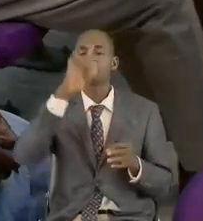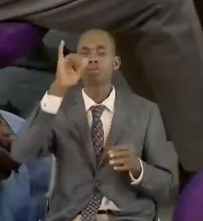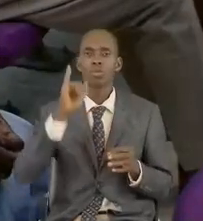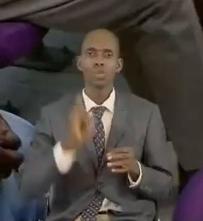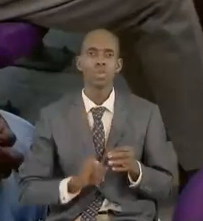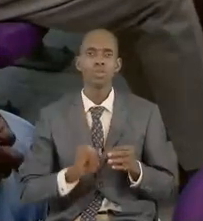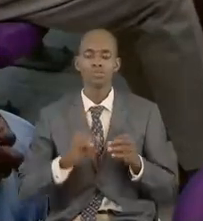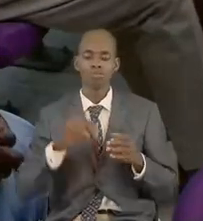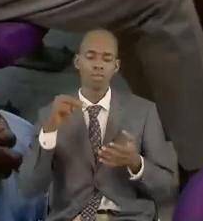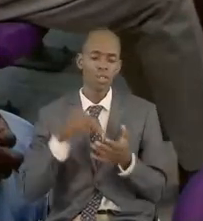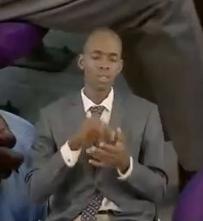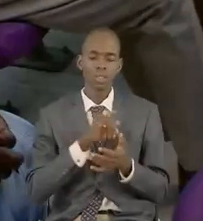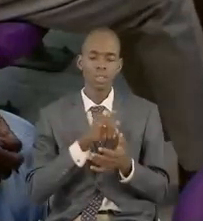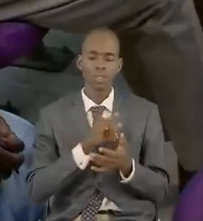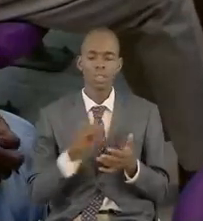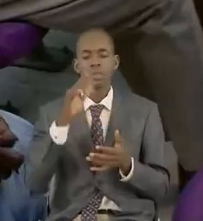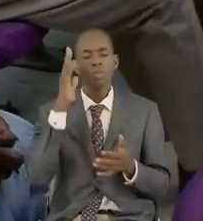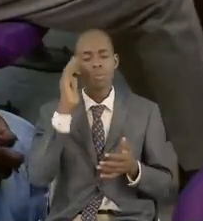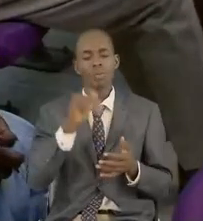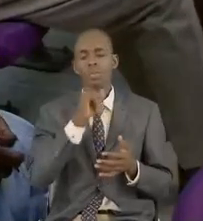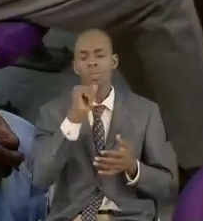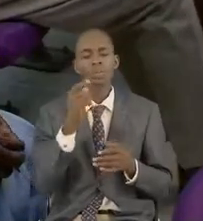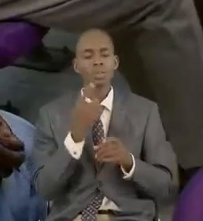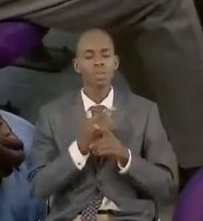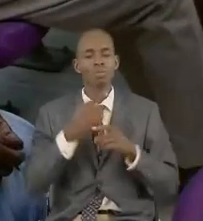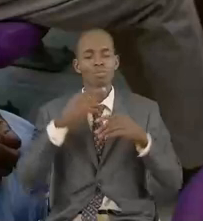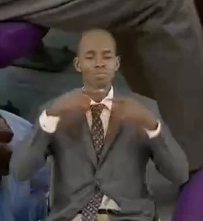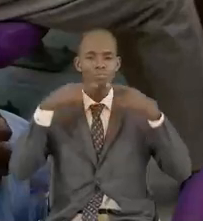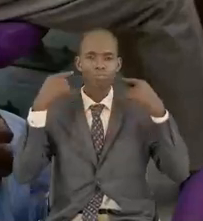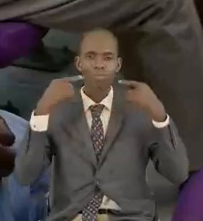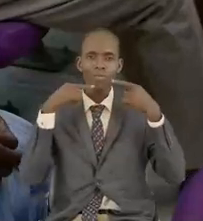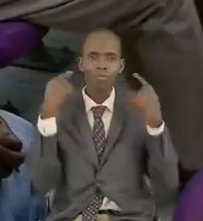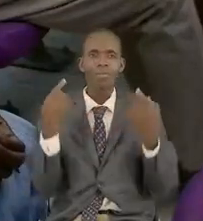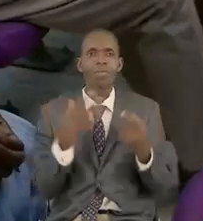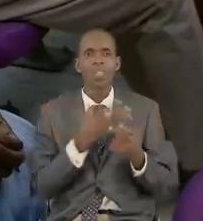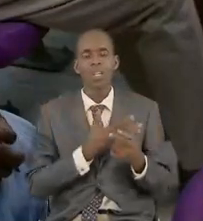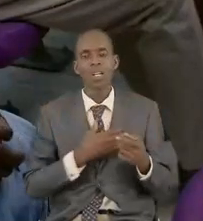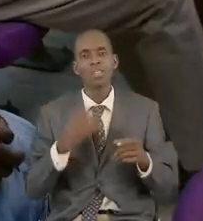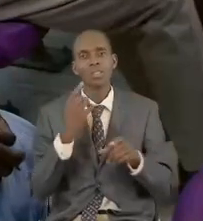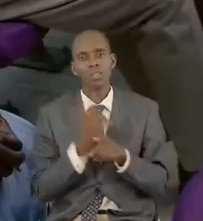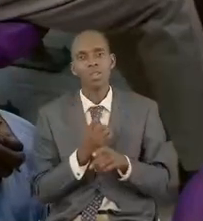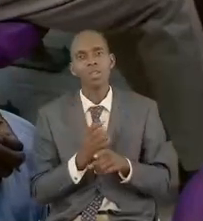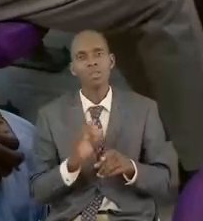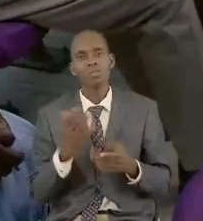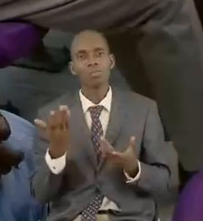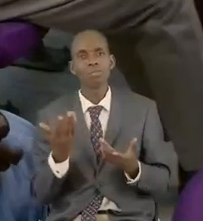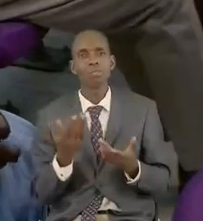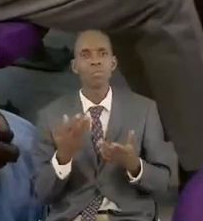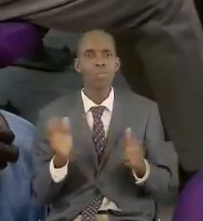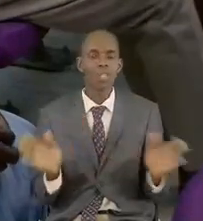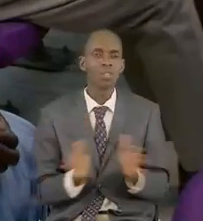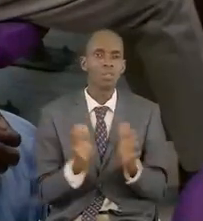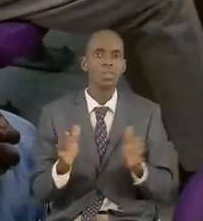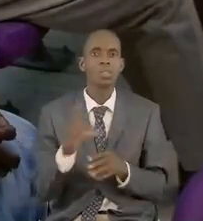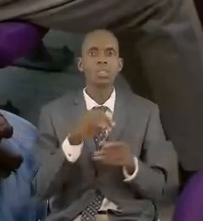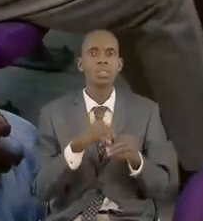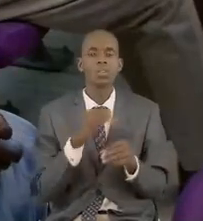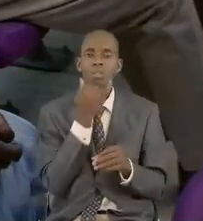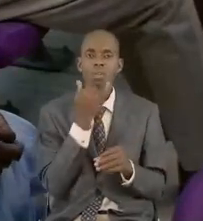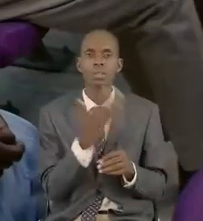tu ne vas pas à sourire et puis dolotter la personne et dire que c'est comme que travailler pour